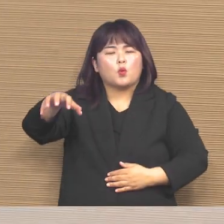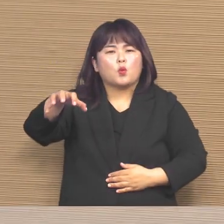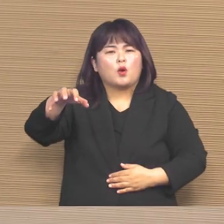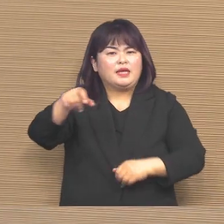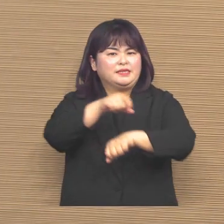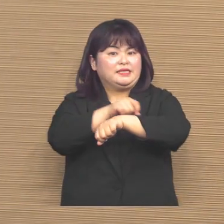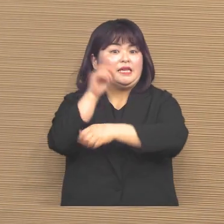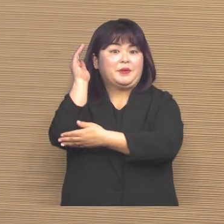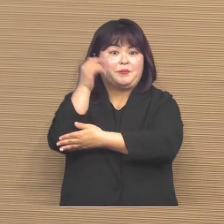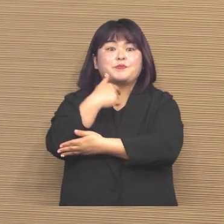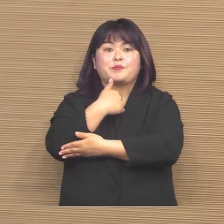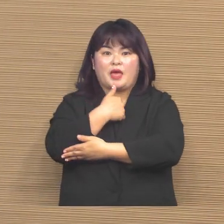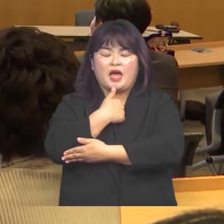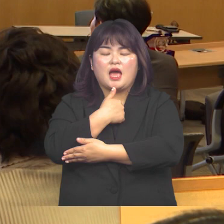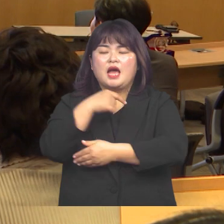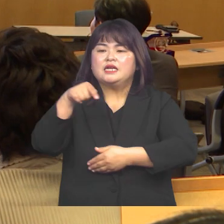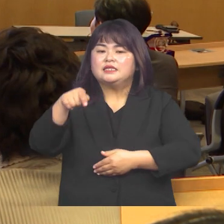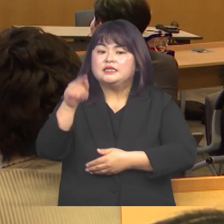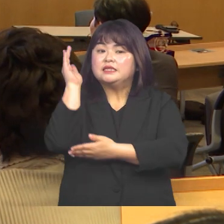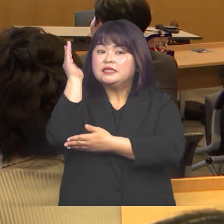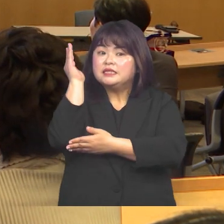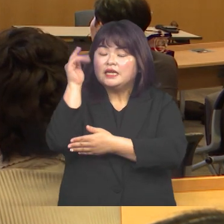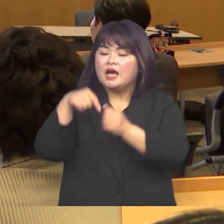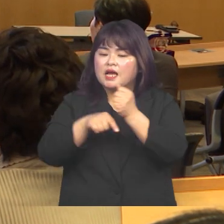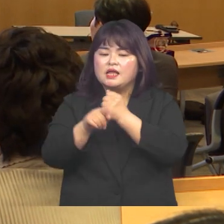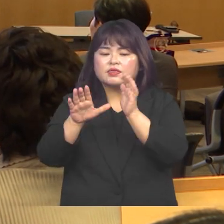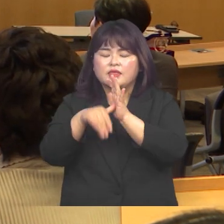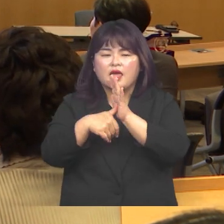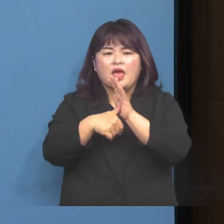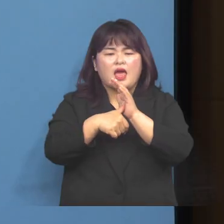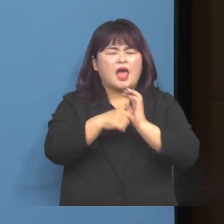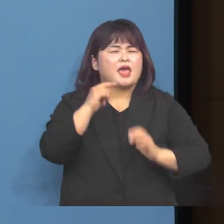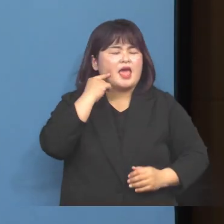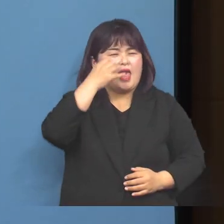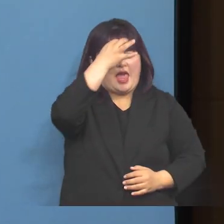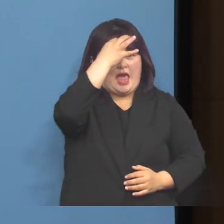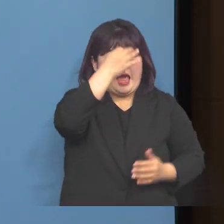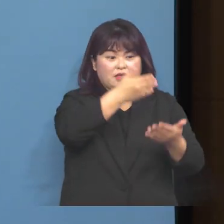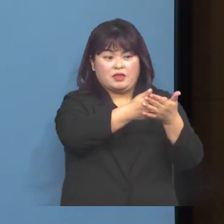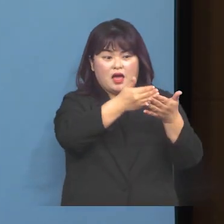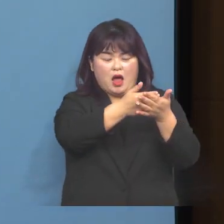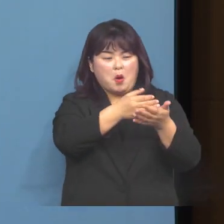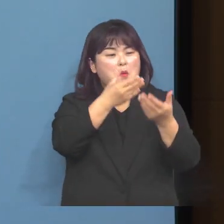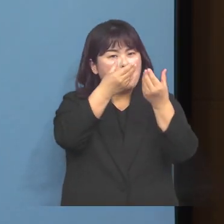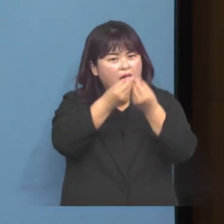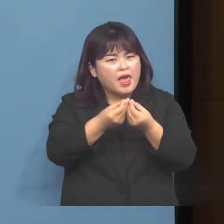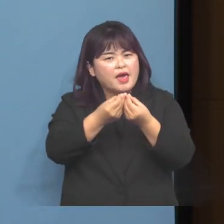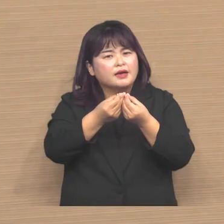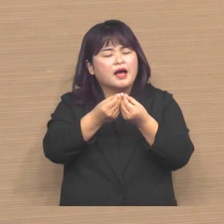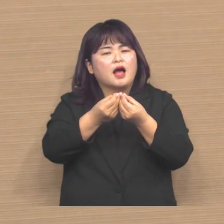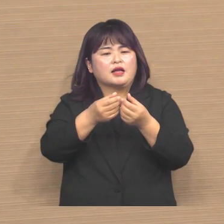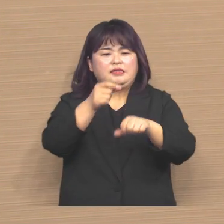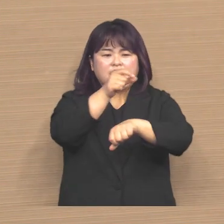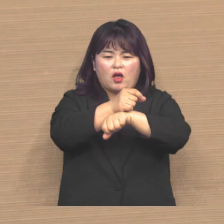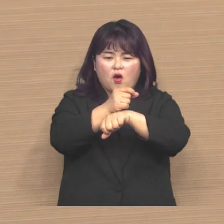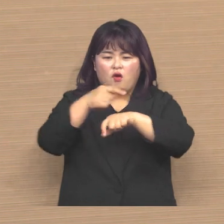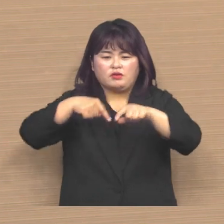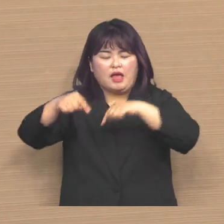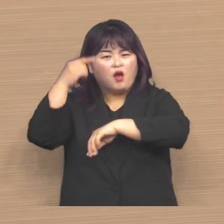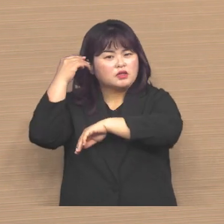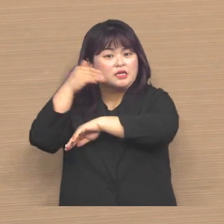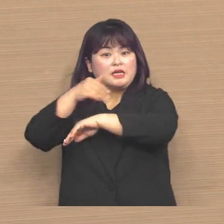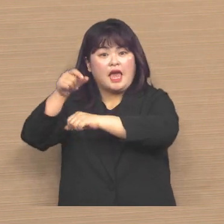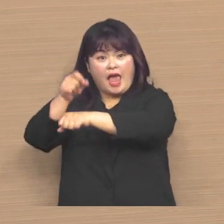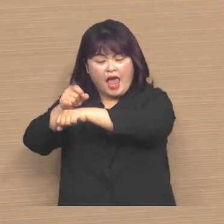특강을 했습니다. 이 시장은 강연에서 다양한 예술작품과 사례를 예로 들며 정치와 행정에서